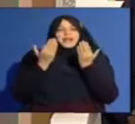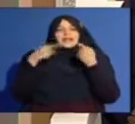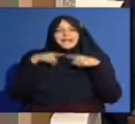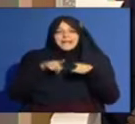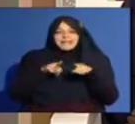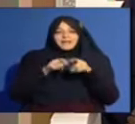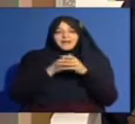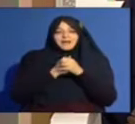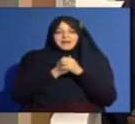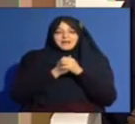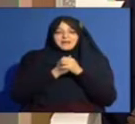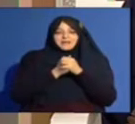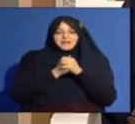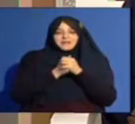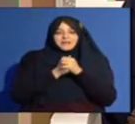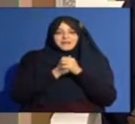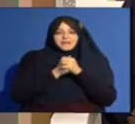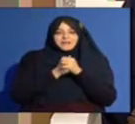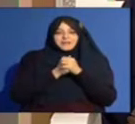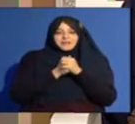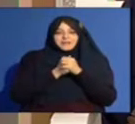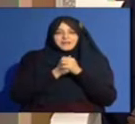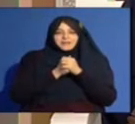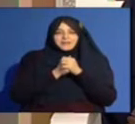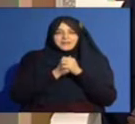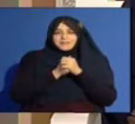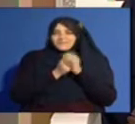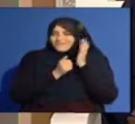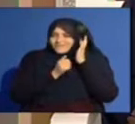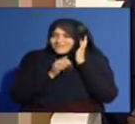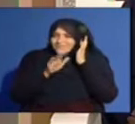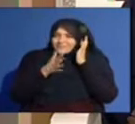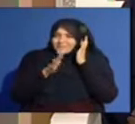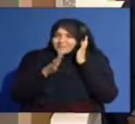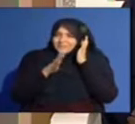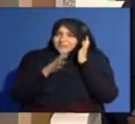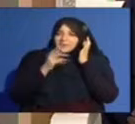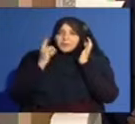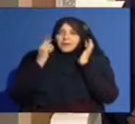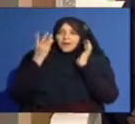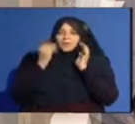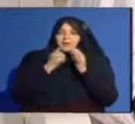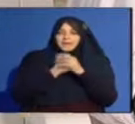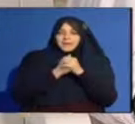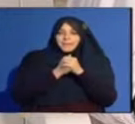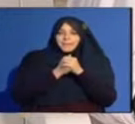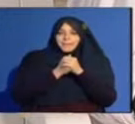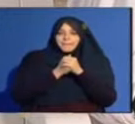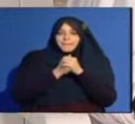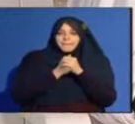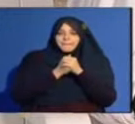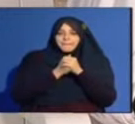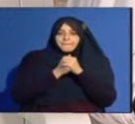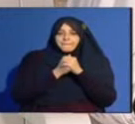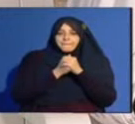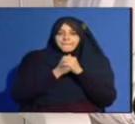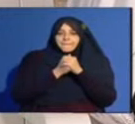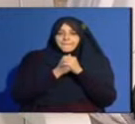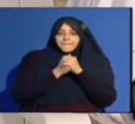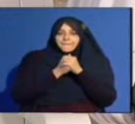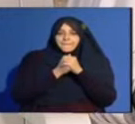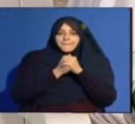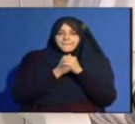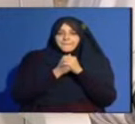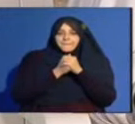لنا كما نقولوا حلول اولادنا بزاف هنا ناقصين. ان شاء الله الاهل الجزائريين يتجمعوا مع